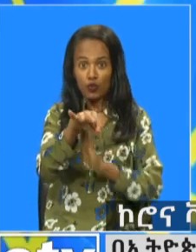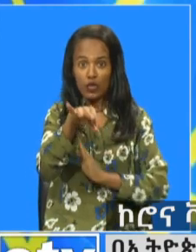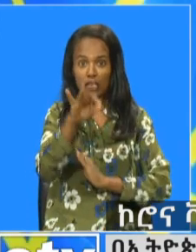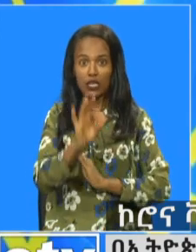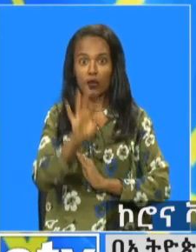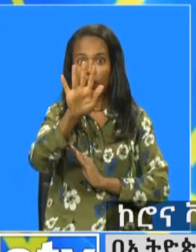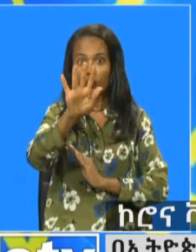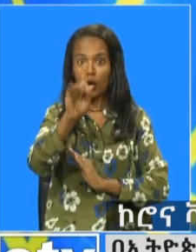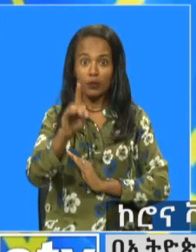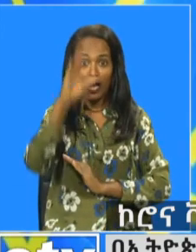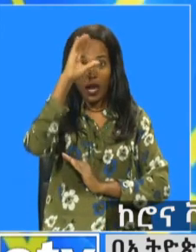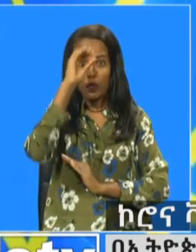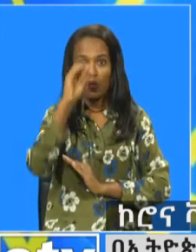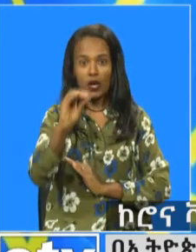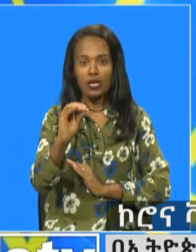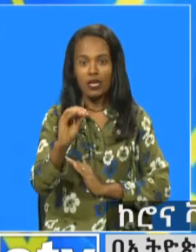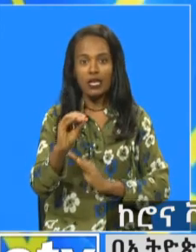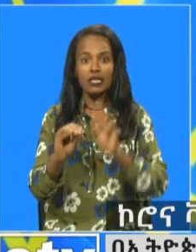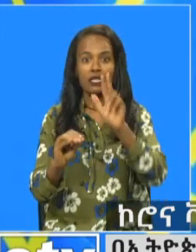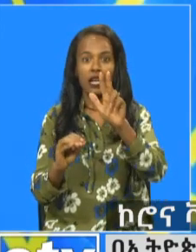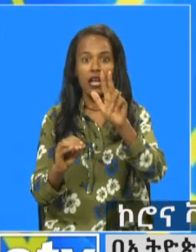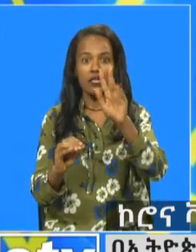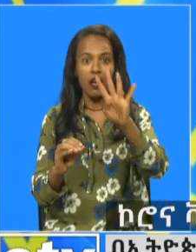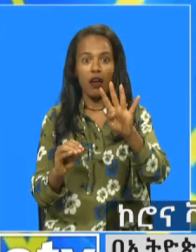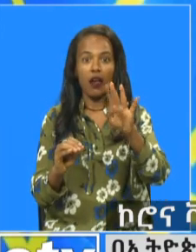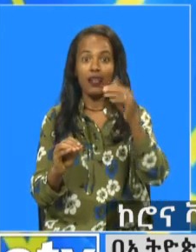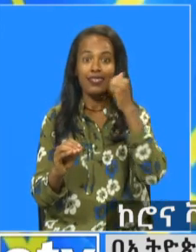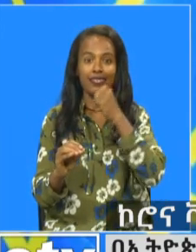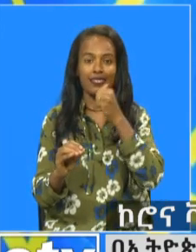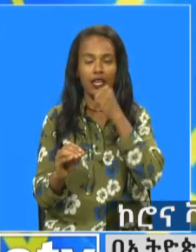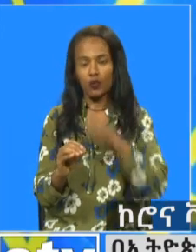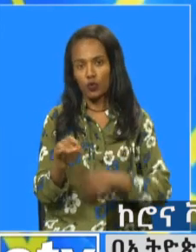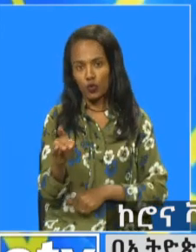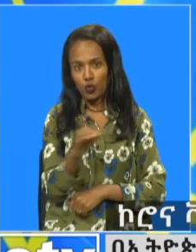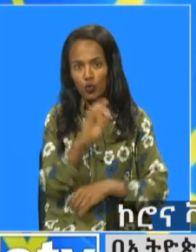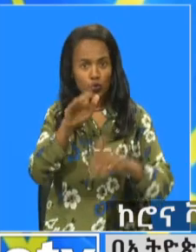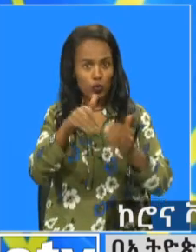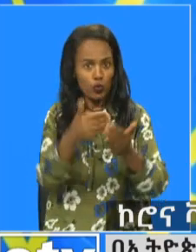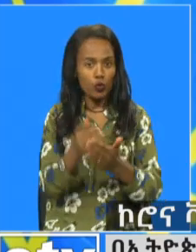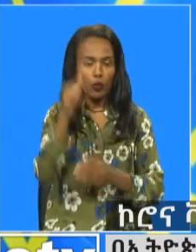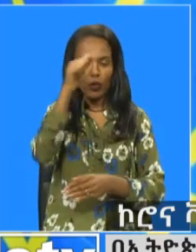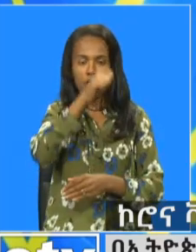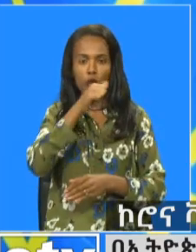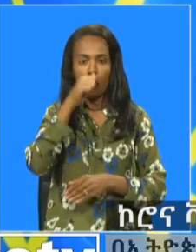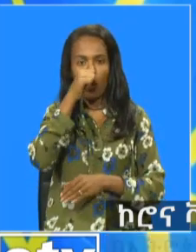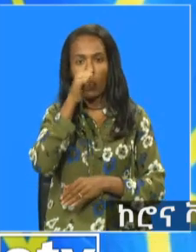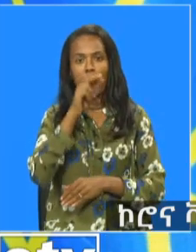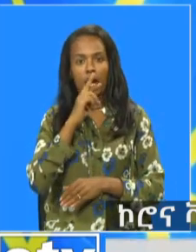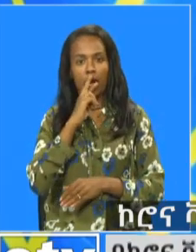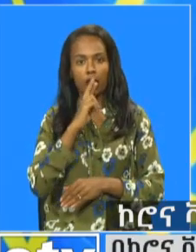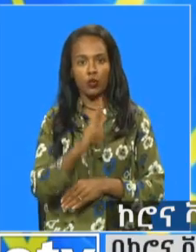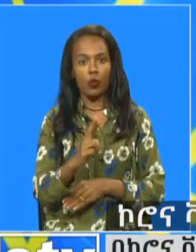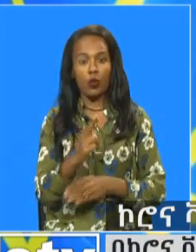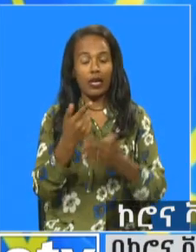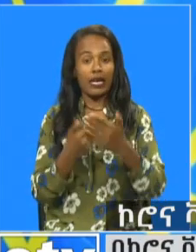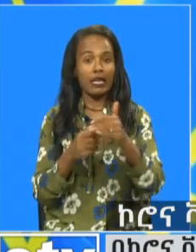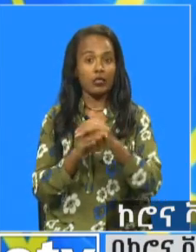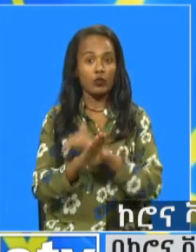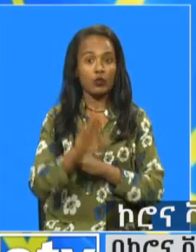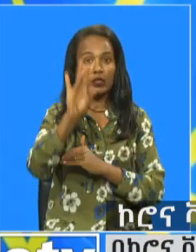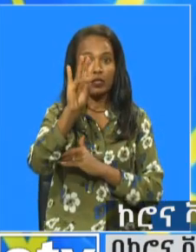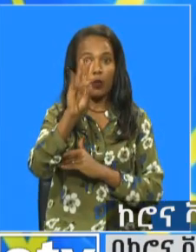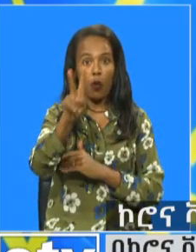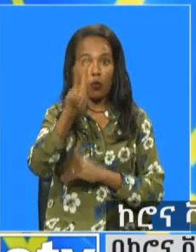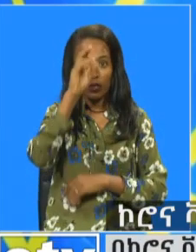የተገኘባቸው 51 ወንዶችና 34ቱ ደግሞ ሴቶች ሲሆኑ ሁሉም ኢትዮጵያውያን ናቸው። ከነዚህ ውስጥ